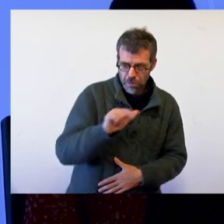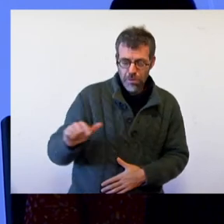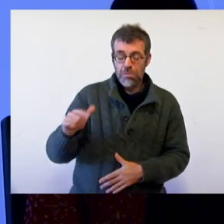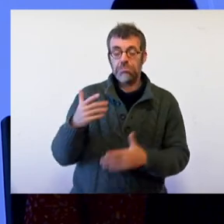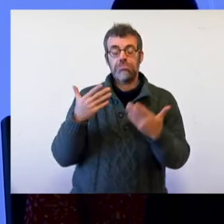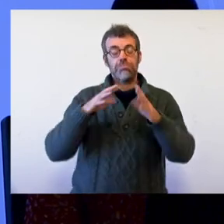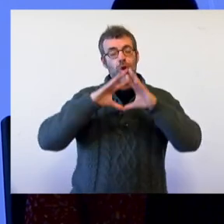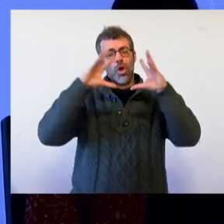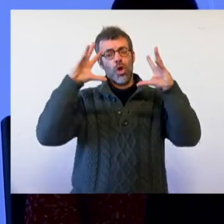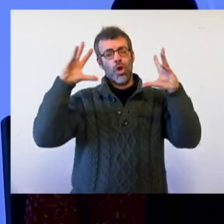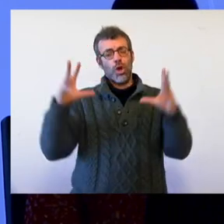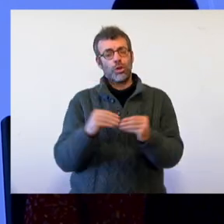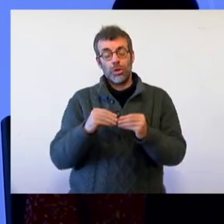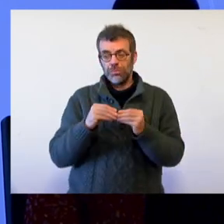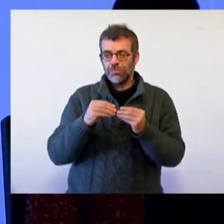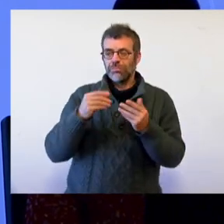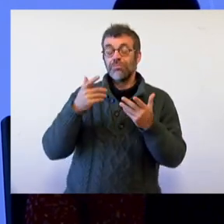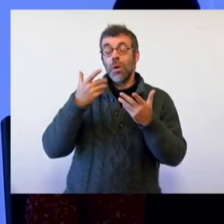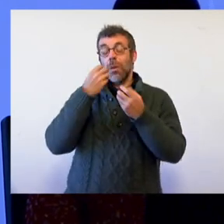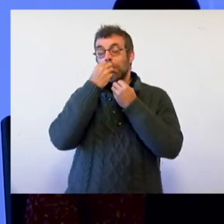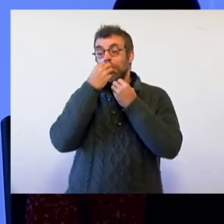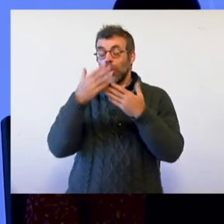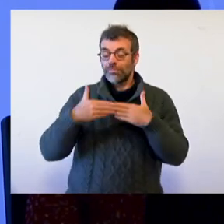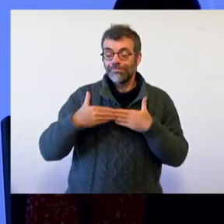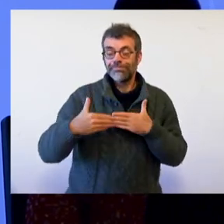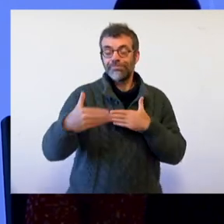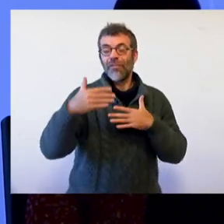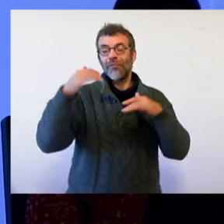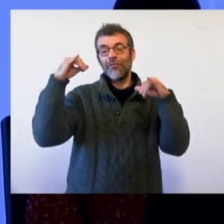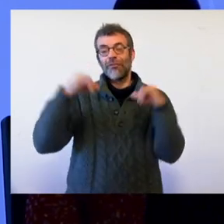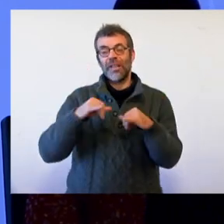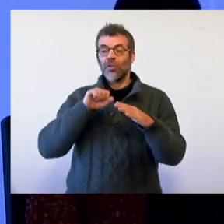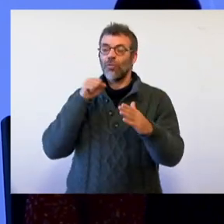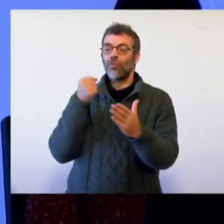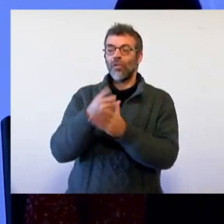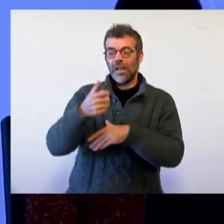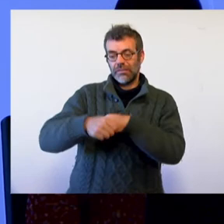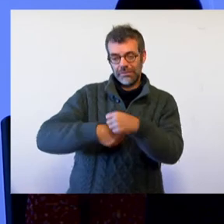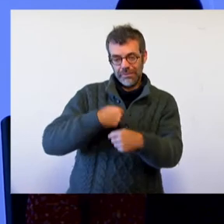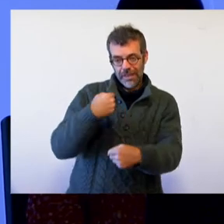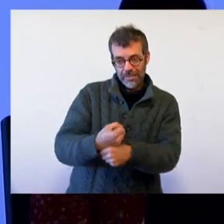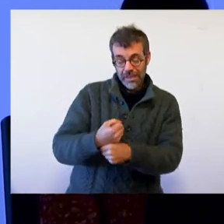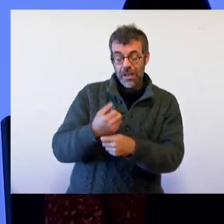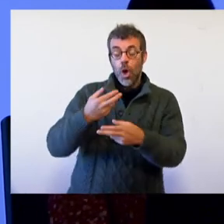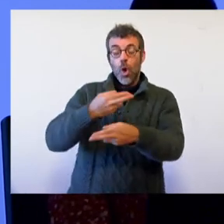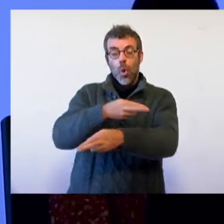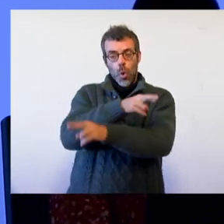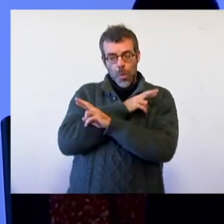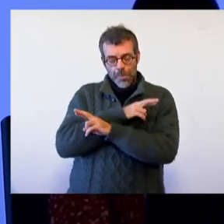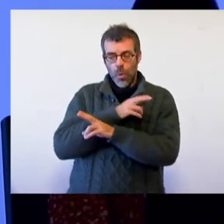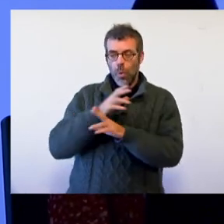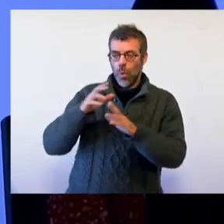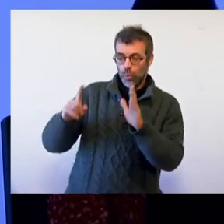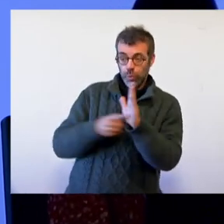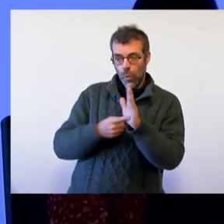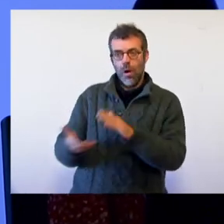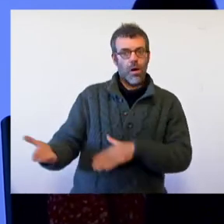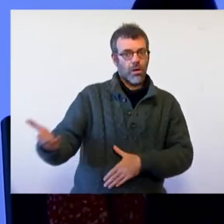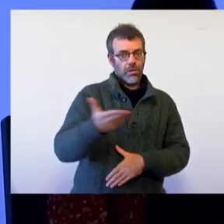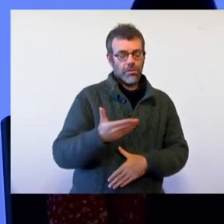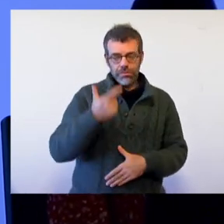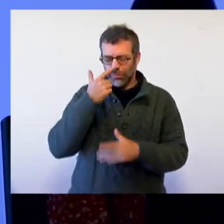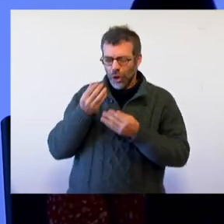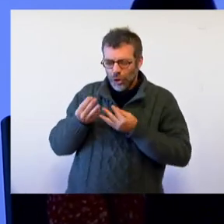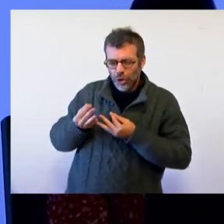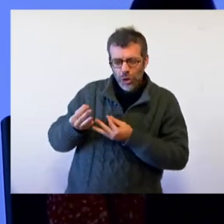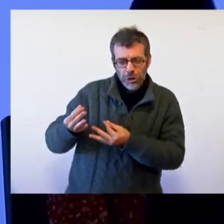souhaiter de très très bonnes fêtes et un repos mérité. Vous dire que vous êtes tous, quelle que soit votre sensibilité, les